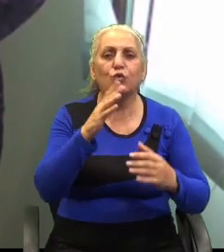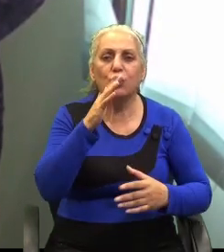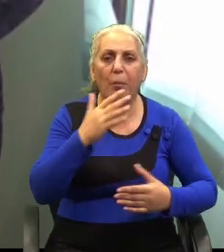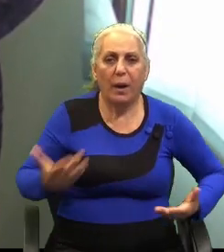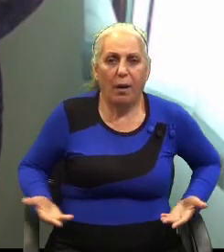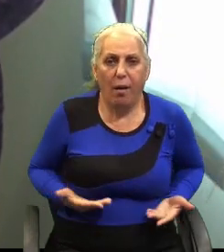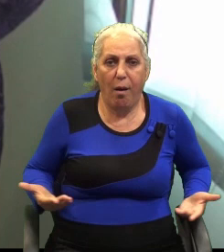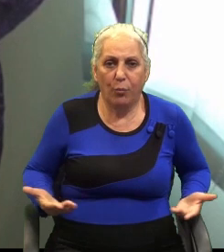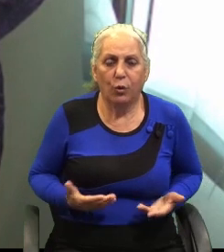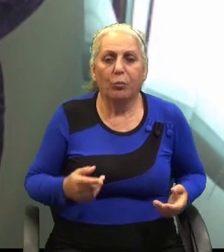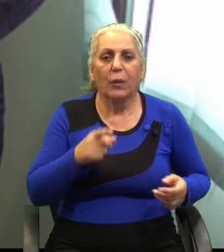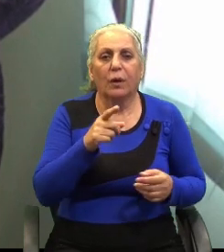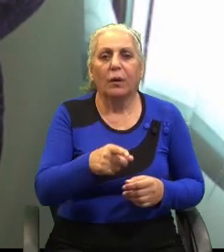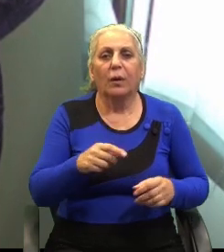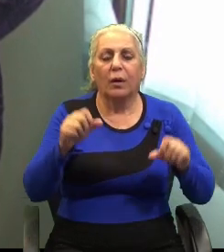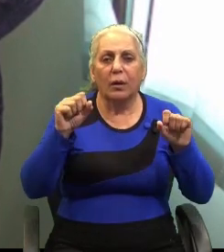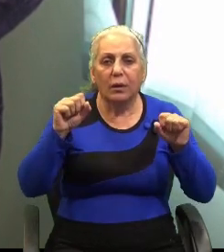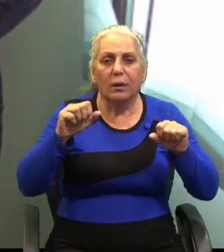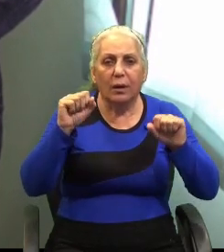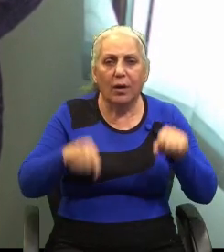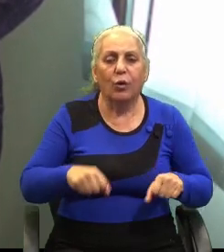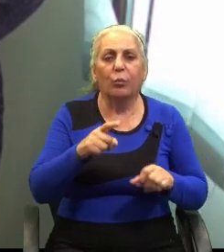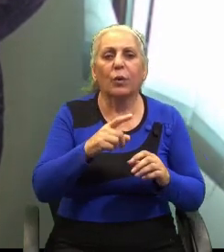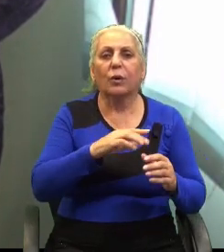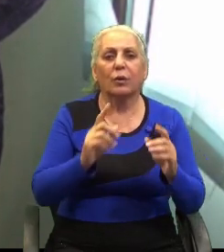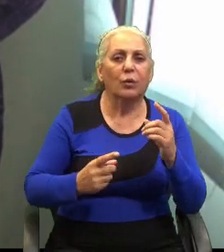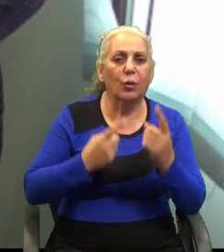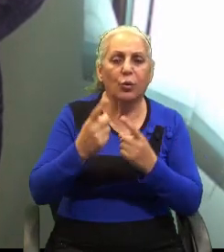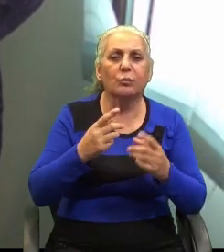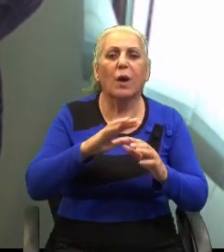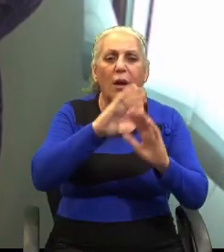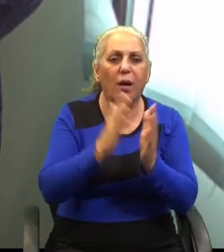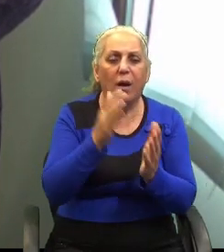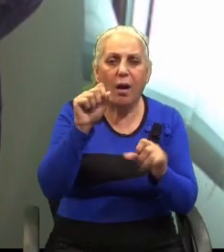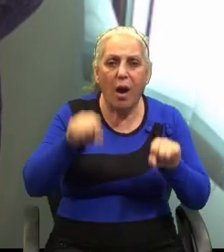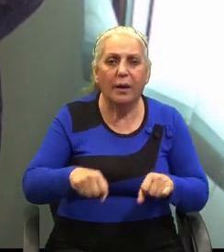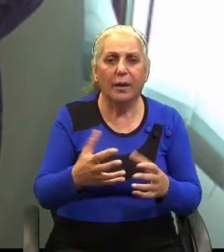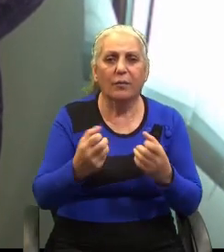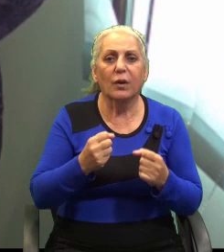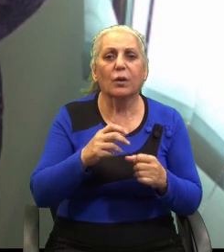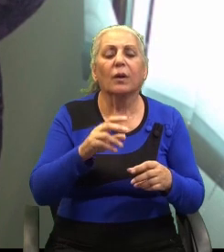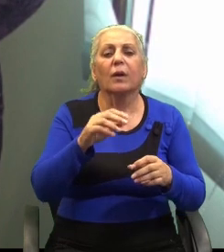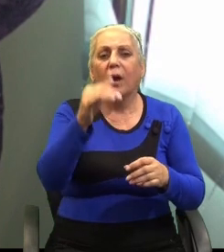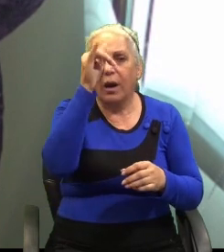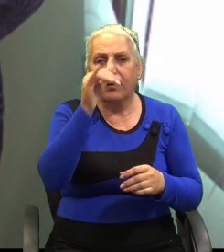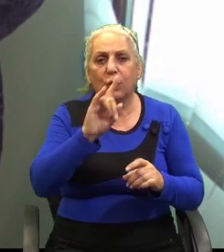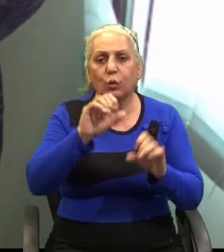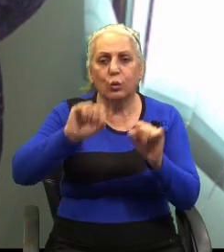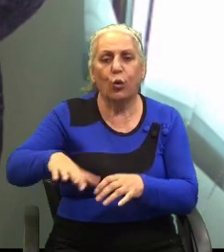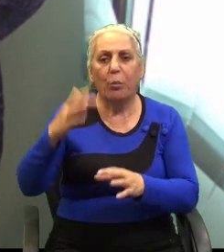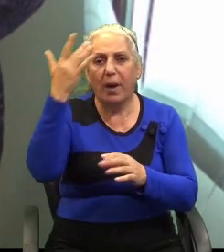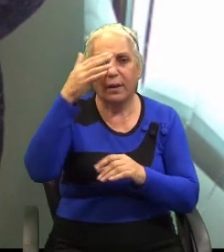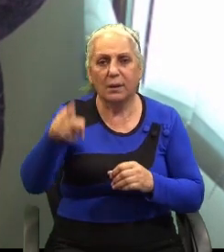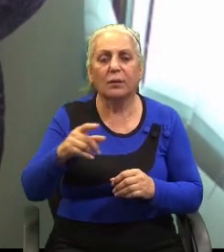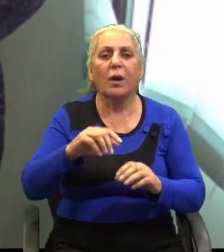ապրում, կարելին իրագործում էր, անկարելին թողնում գերազանցների, առաջին իսկ